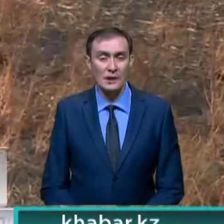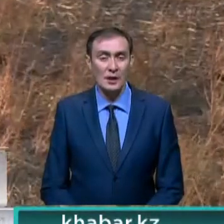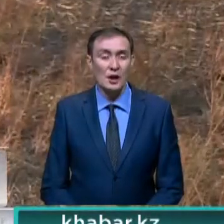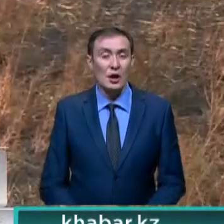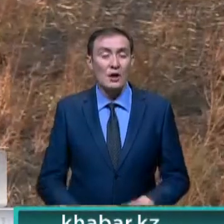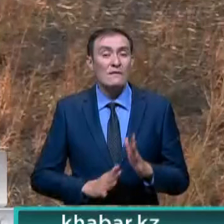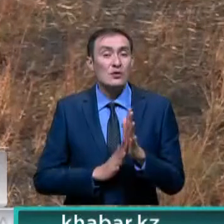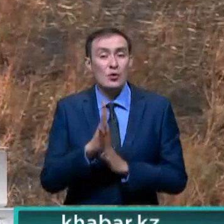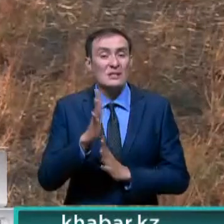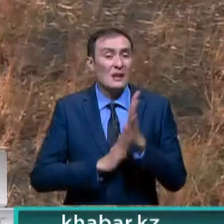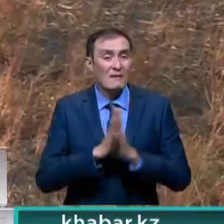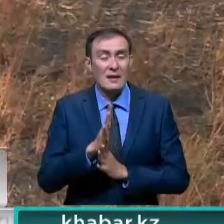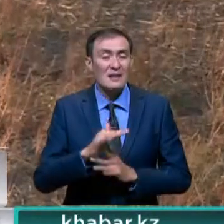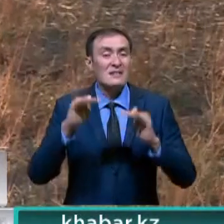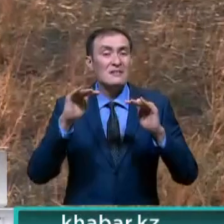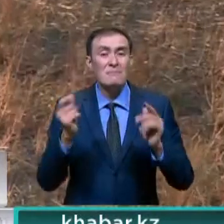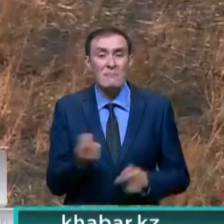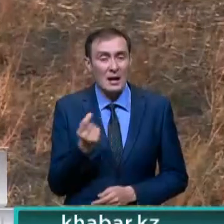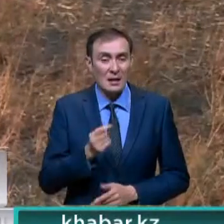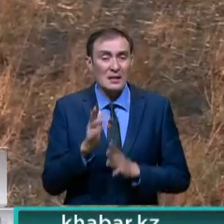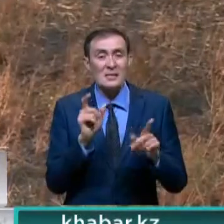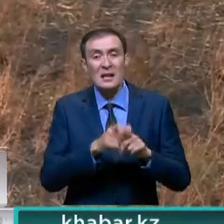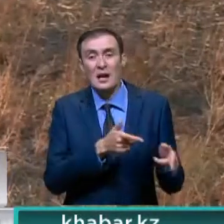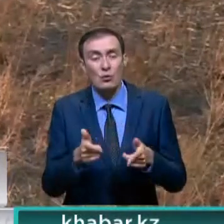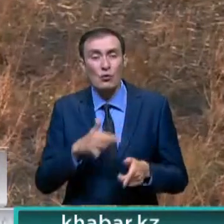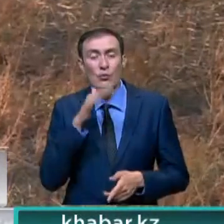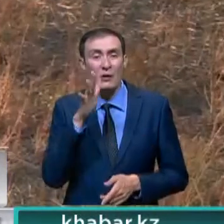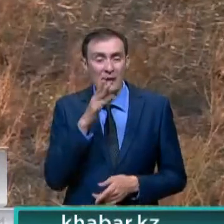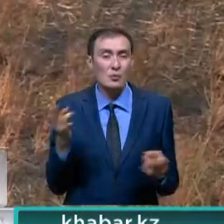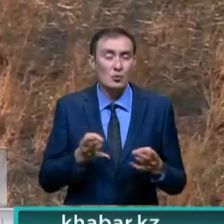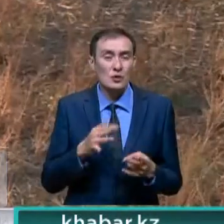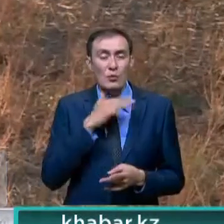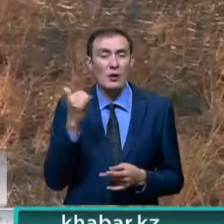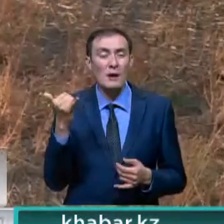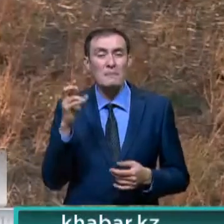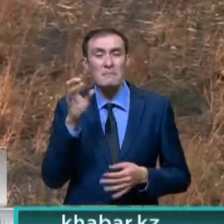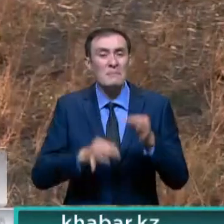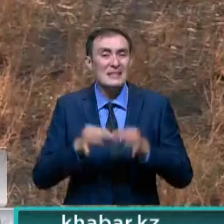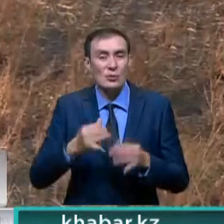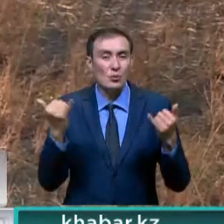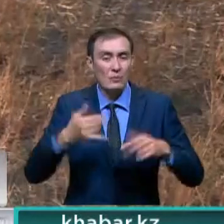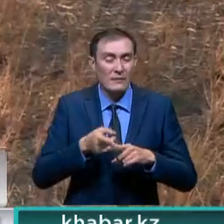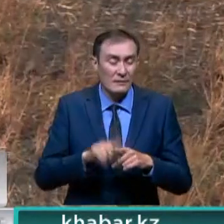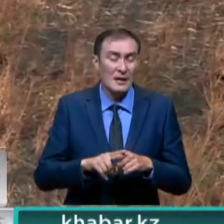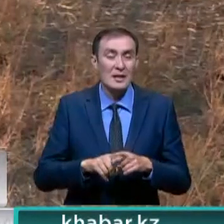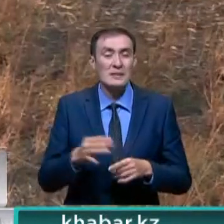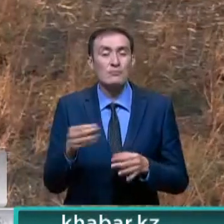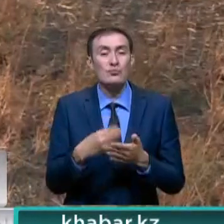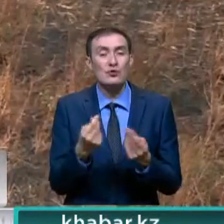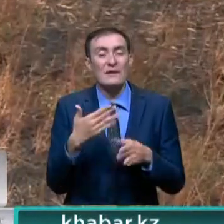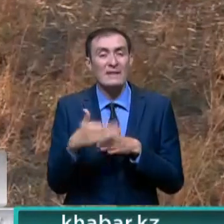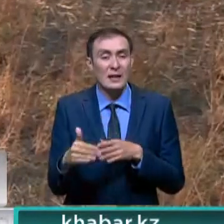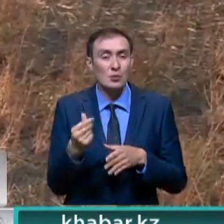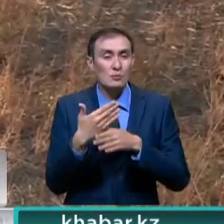Схожесть травы в этом году низкая. На заготовку уходит много времени, требуется и много топлива. В прошлом году из областного бюджета